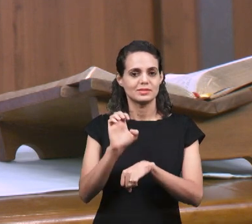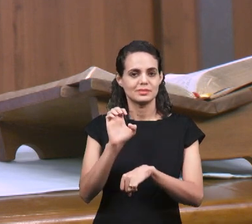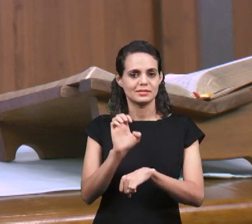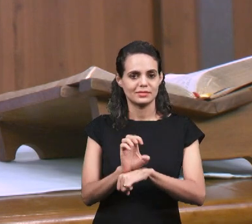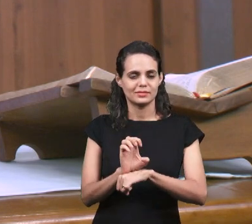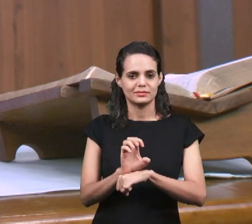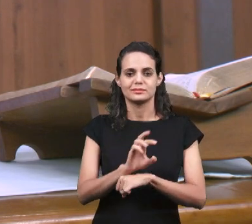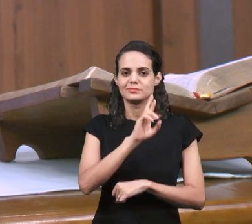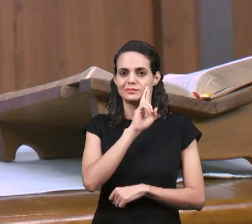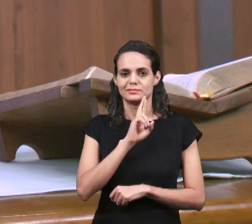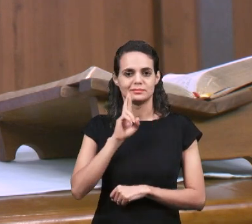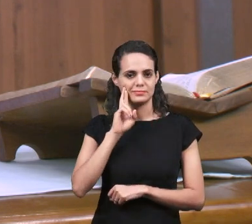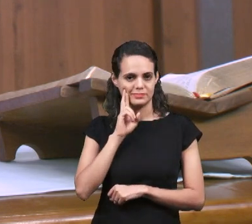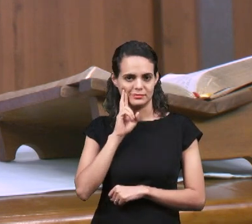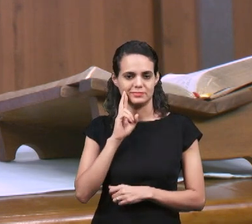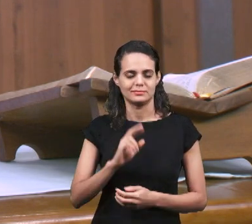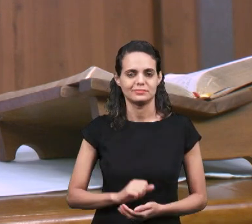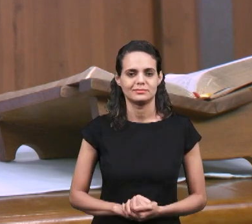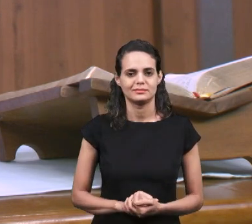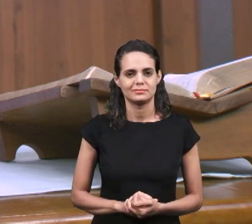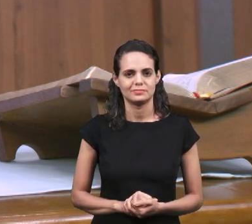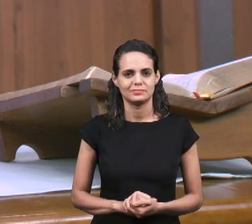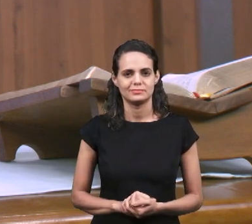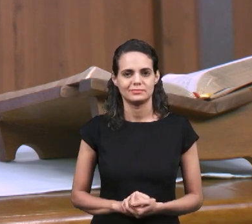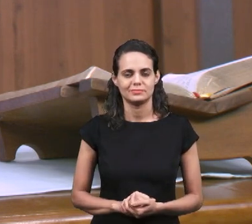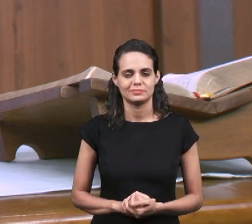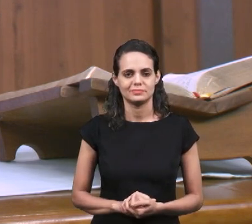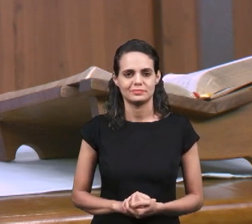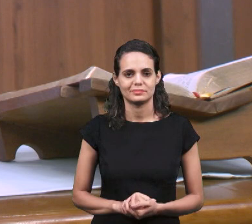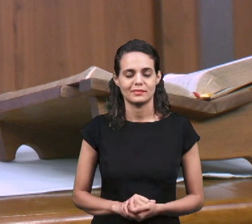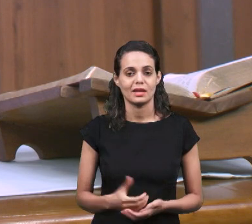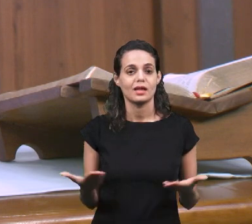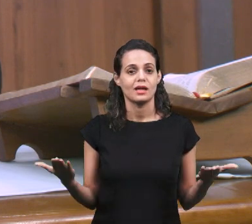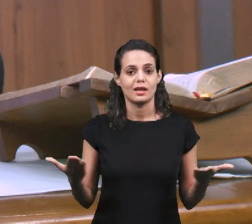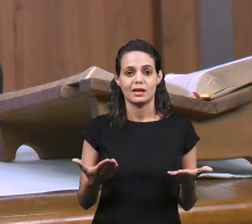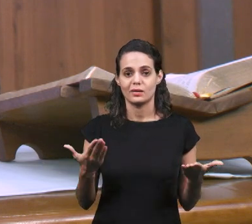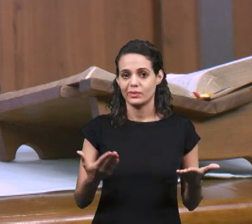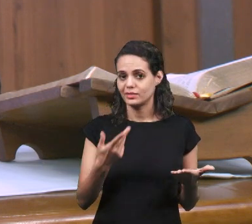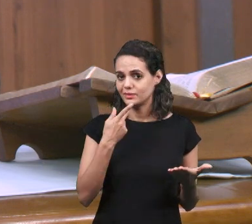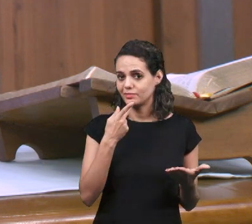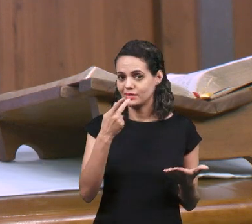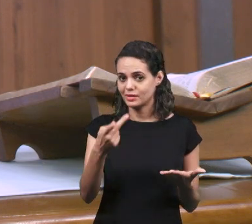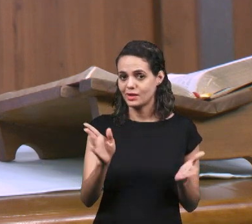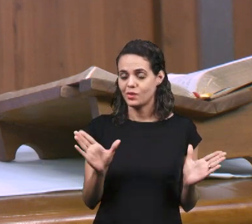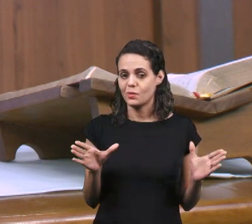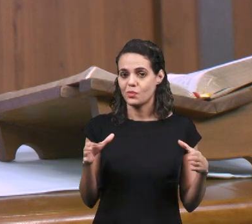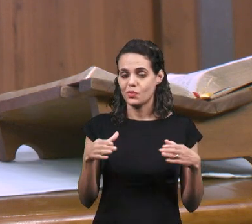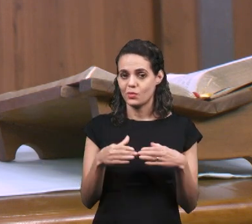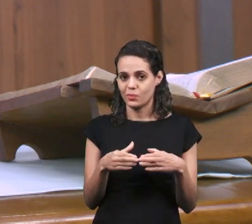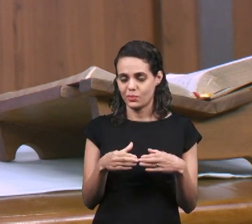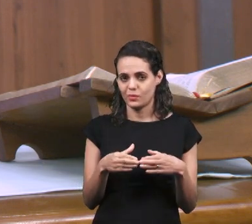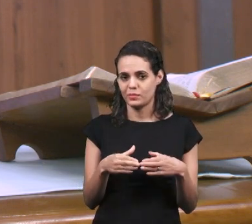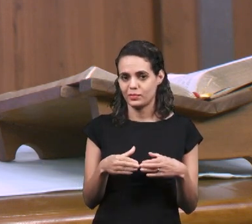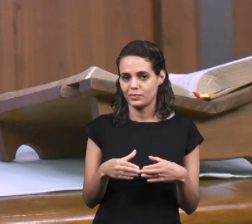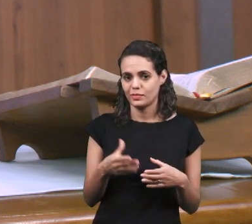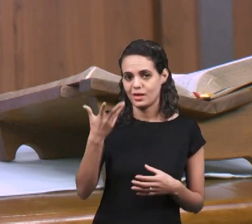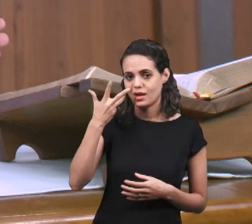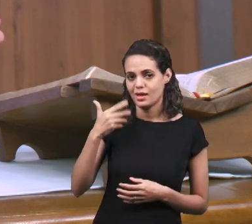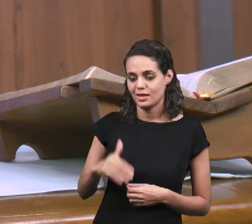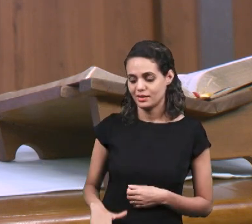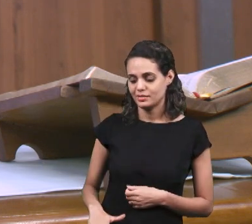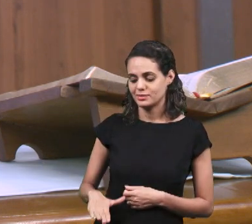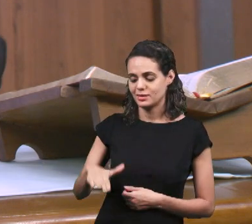Confirmée par l'État de Roraima, dans la ville de Boa Vista, la capitale de cet État, nous allons